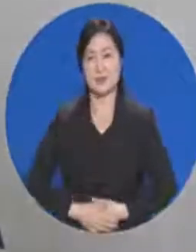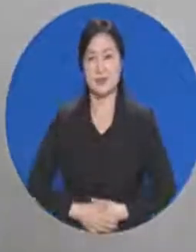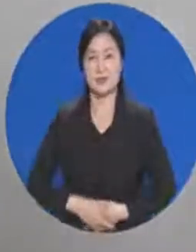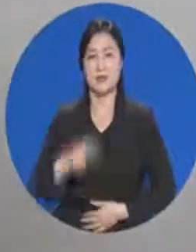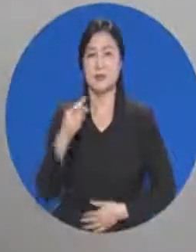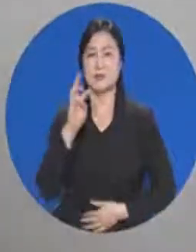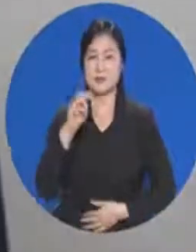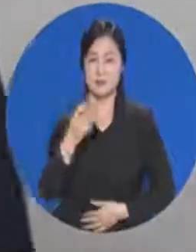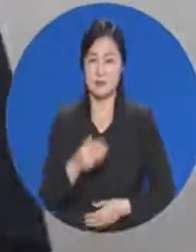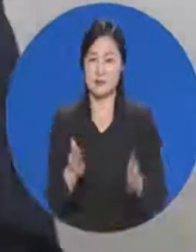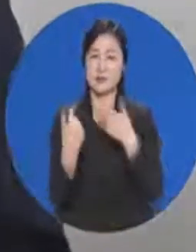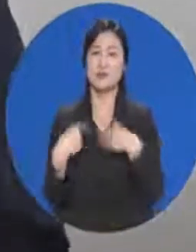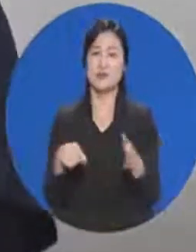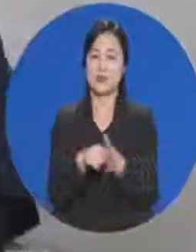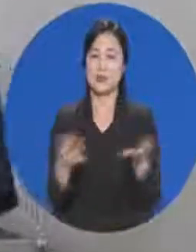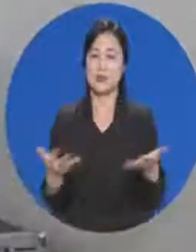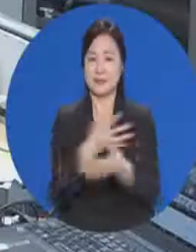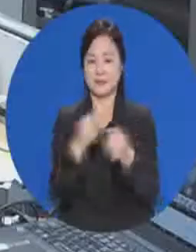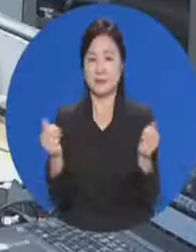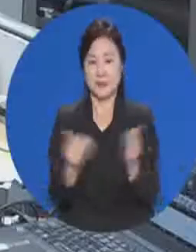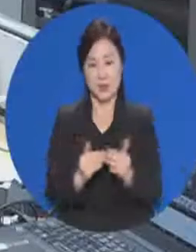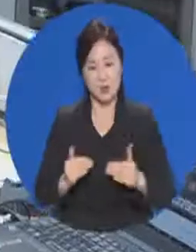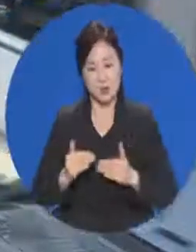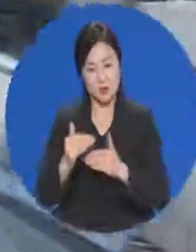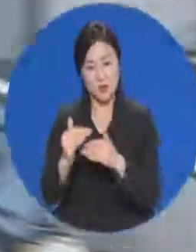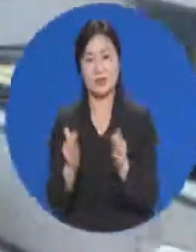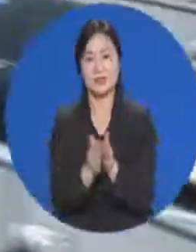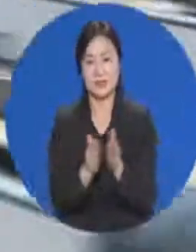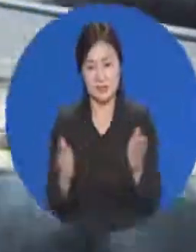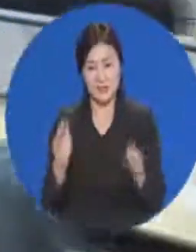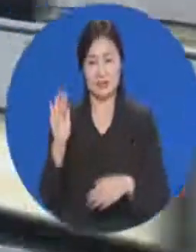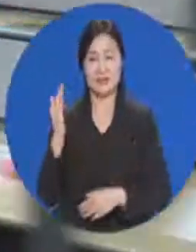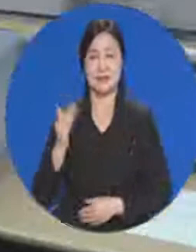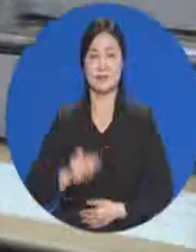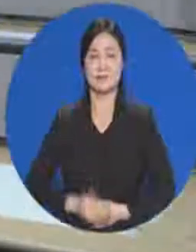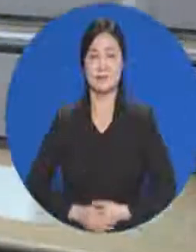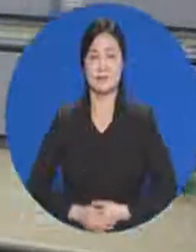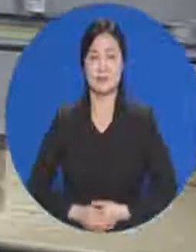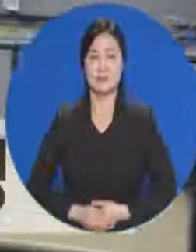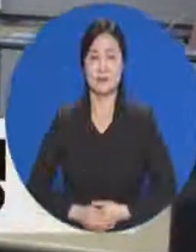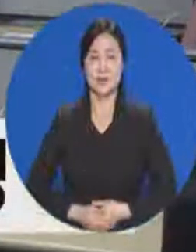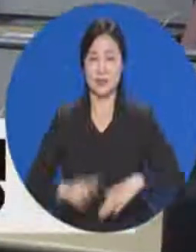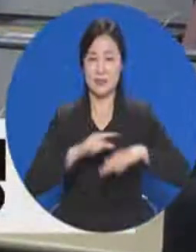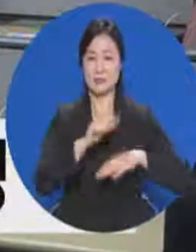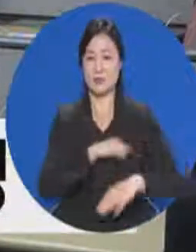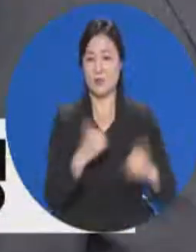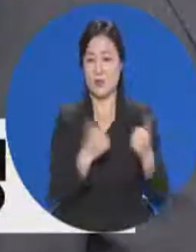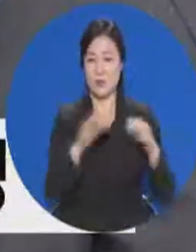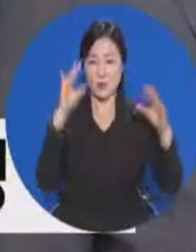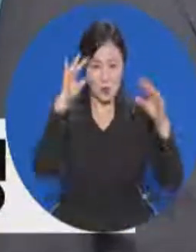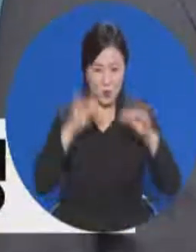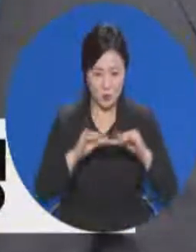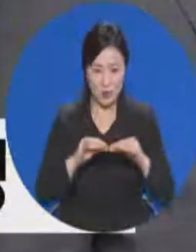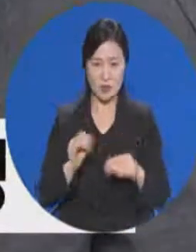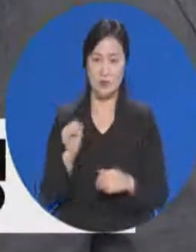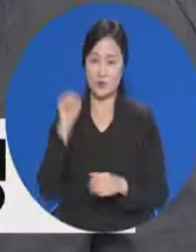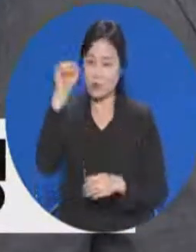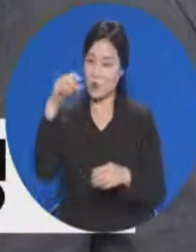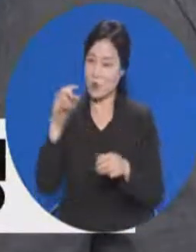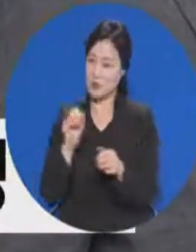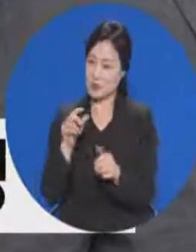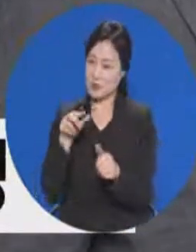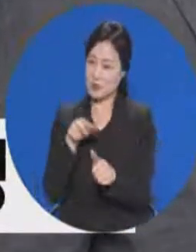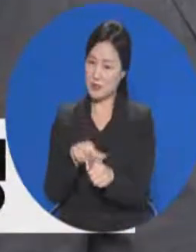위해서 업무 협약을 체결하고 추진 절차를 밟아나가기로 했습니다. 지방의회의 동의, 국내 후보도시 확정,